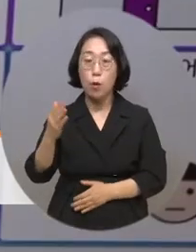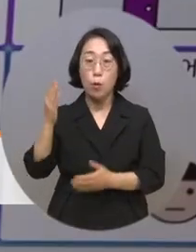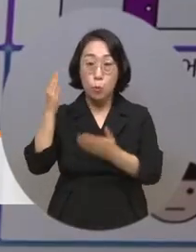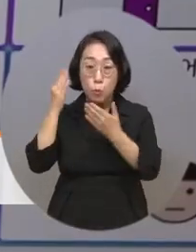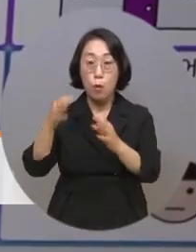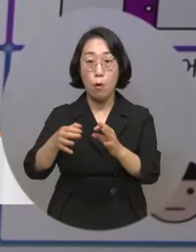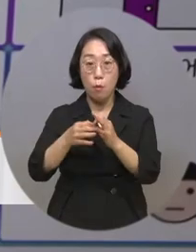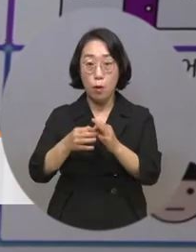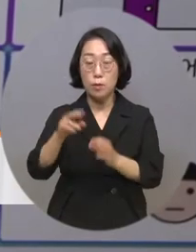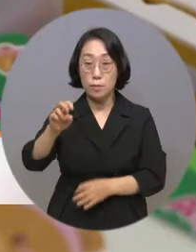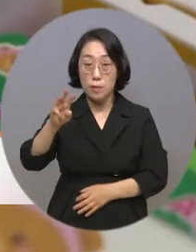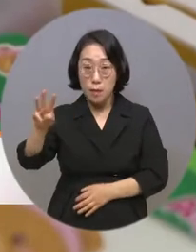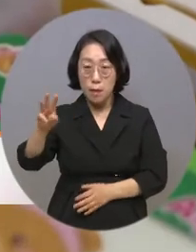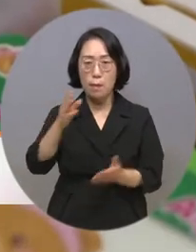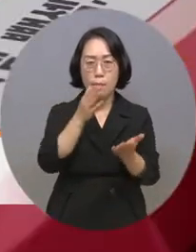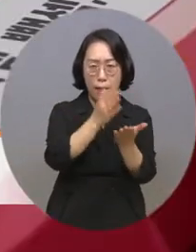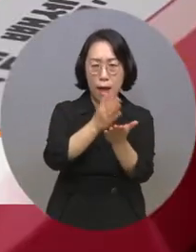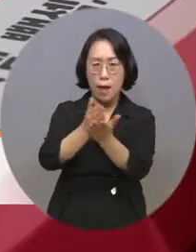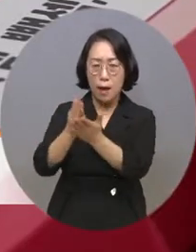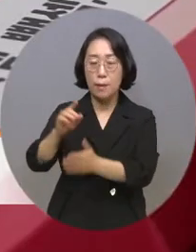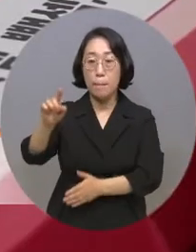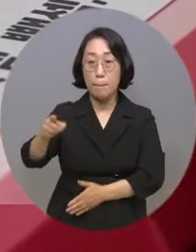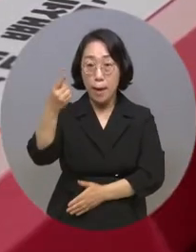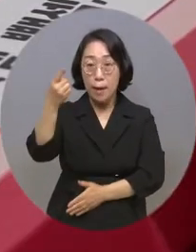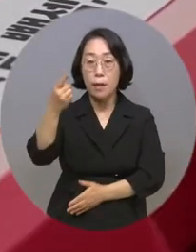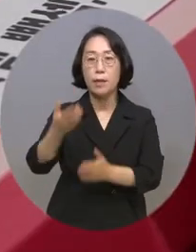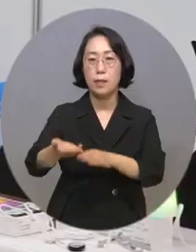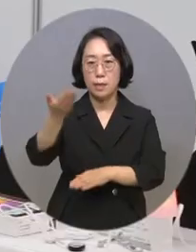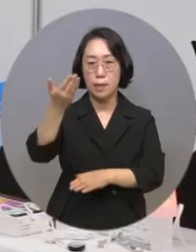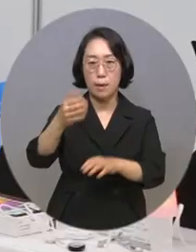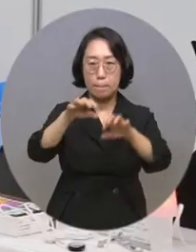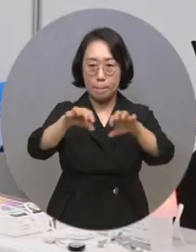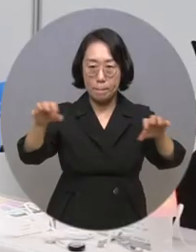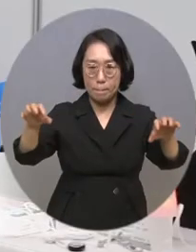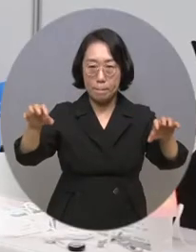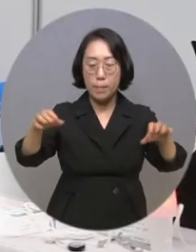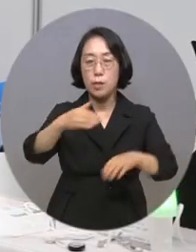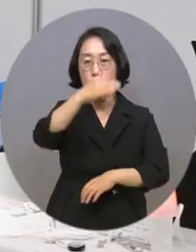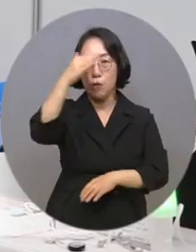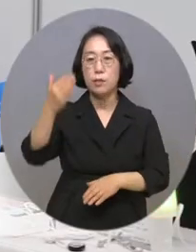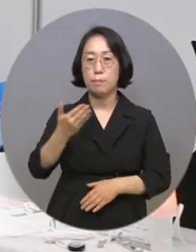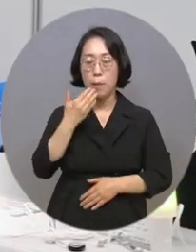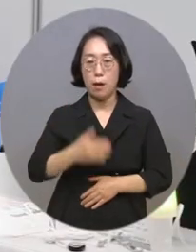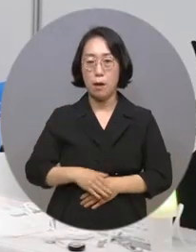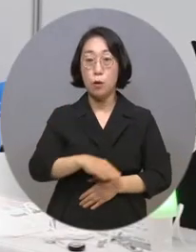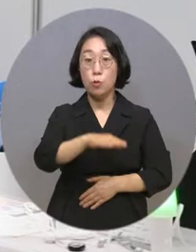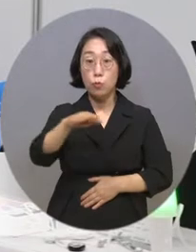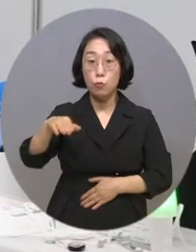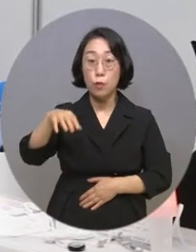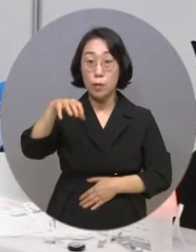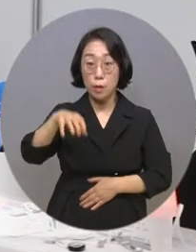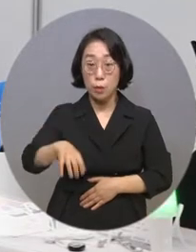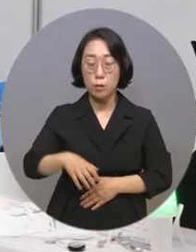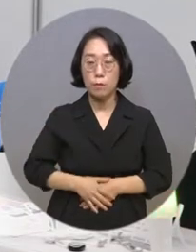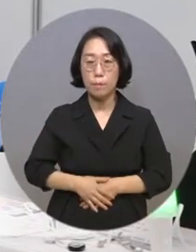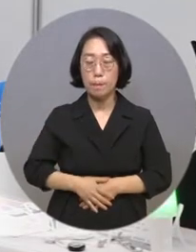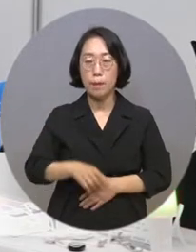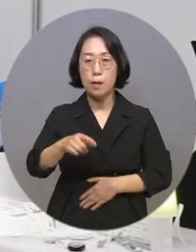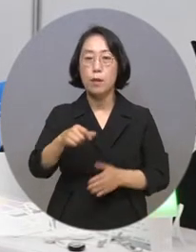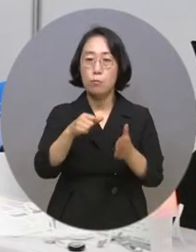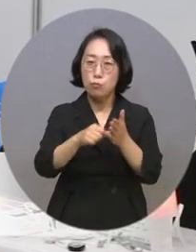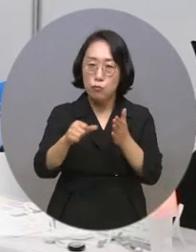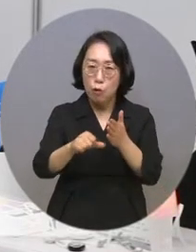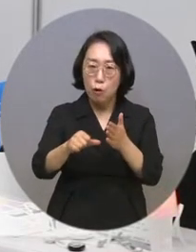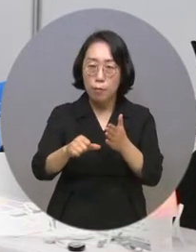23종으로 장애인이 필요로 하는 100여 종의 제품을 소개했습니다. 우리 전남도에서는 제품을